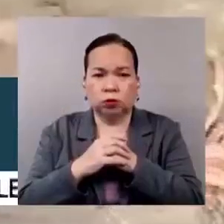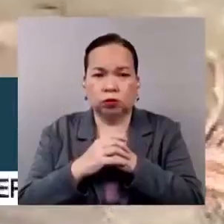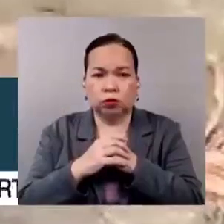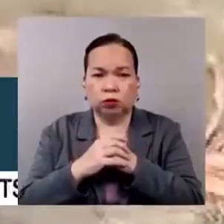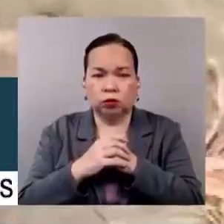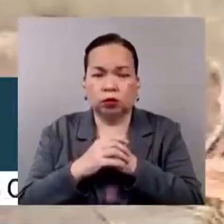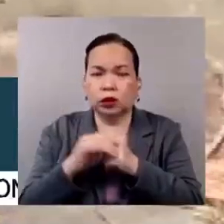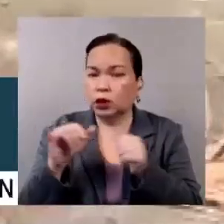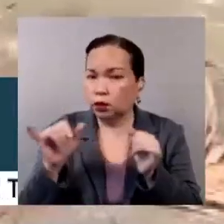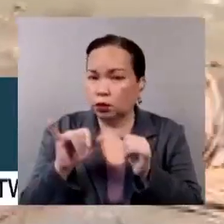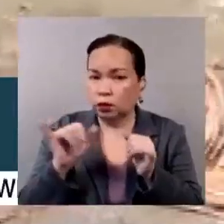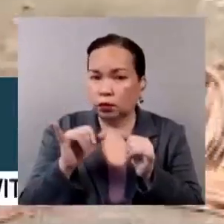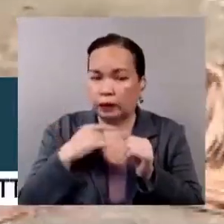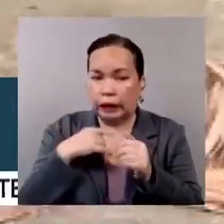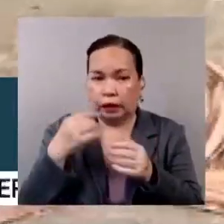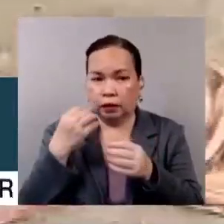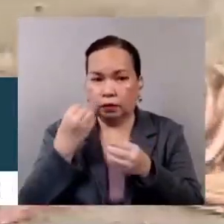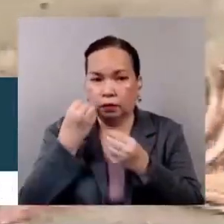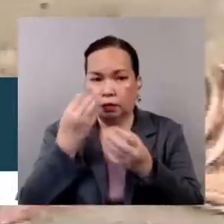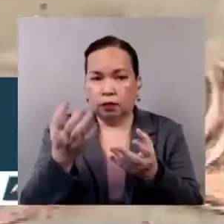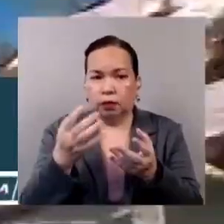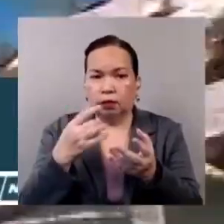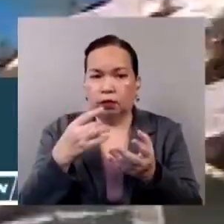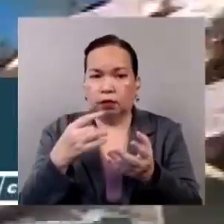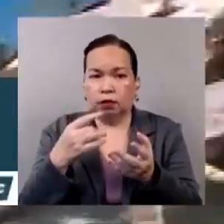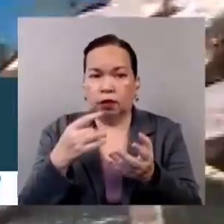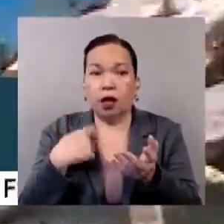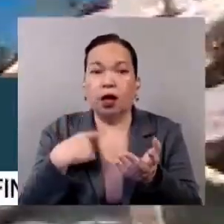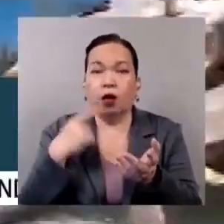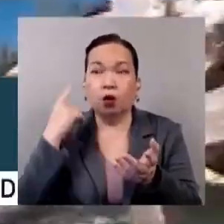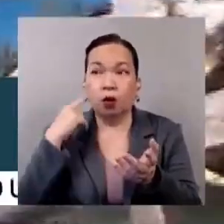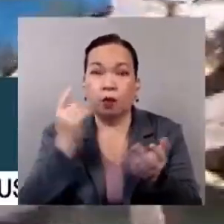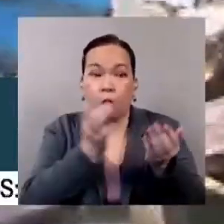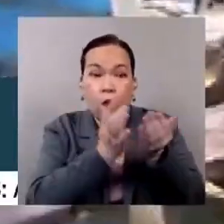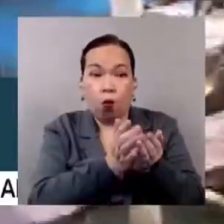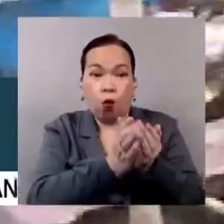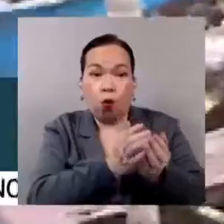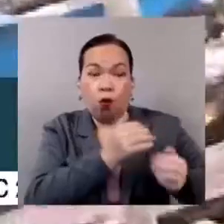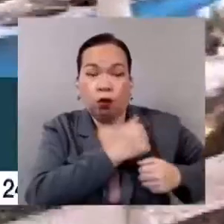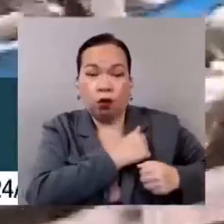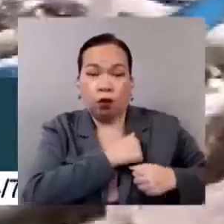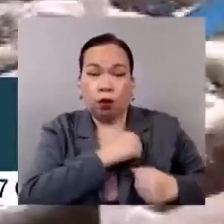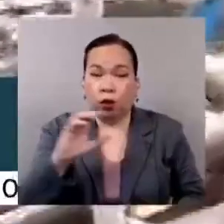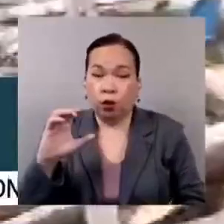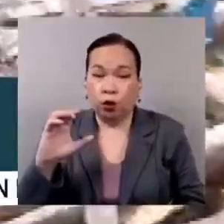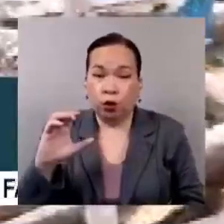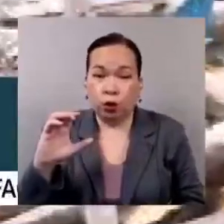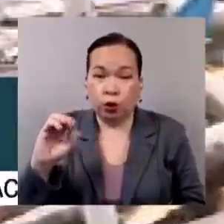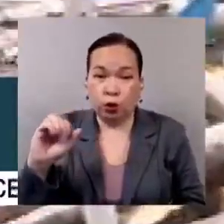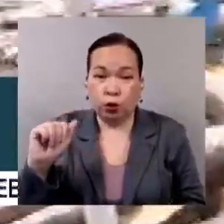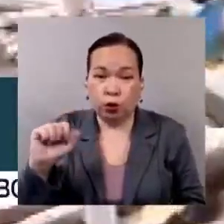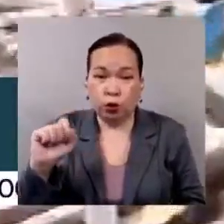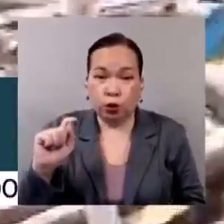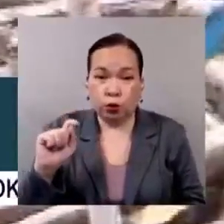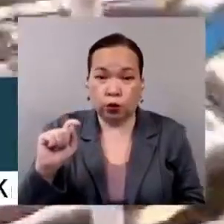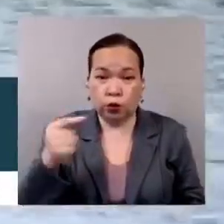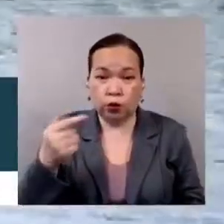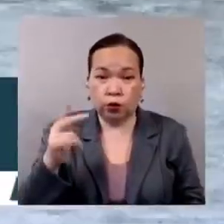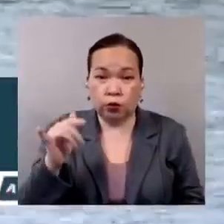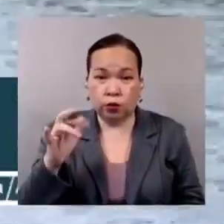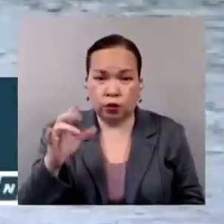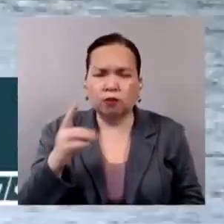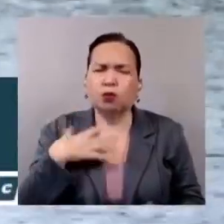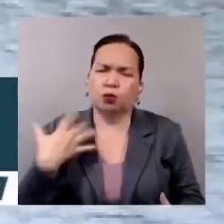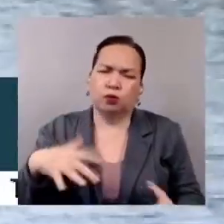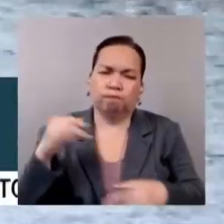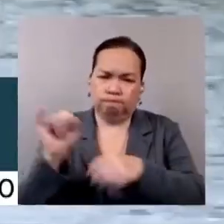isipin nila na nag-declare na sila ng 100%. Sobrang sipag nila, sobrang bait. Na General Subilla, tumulong naman talaga sila